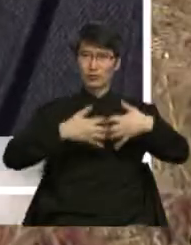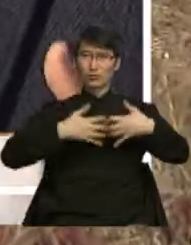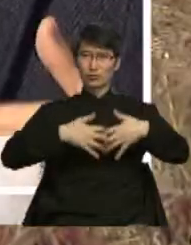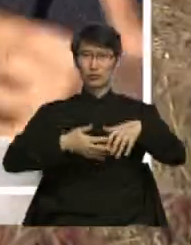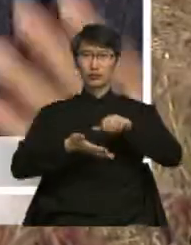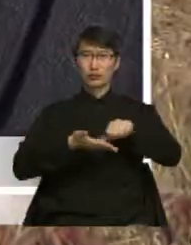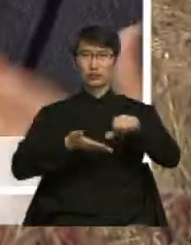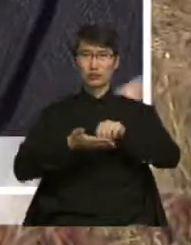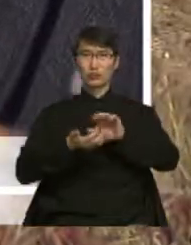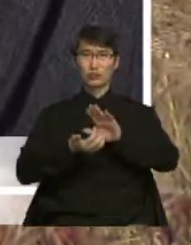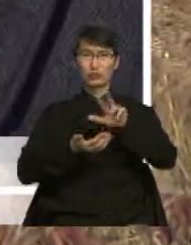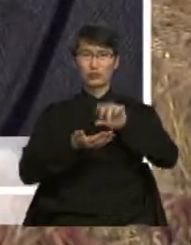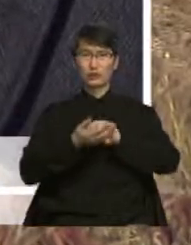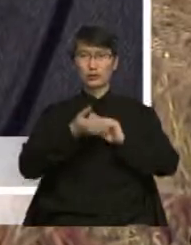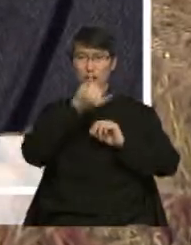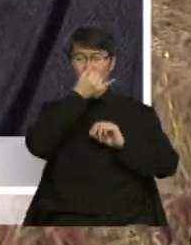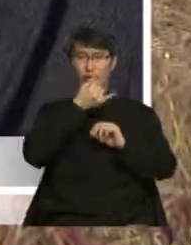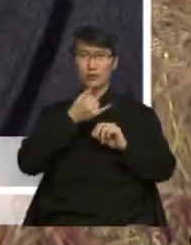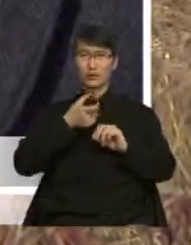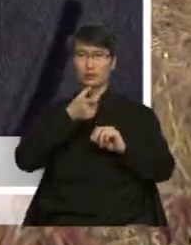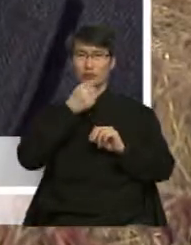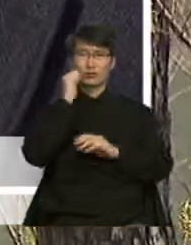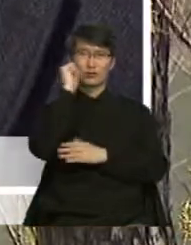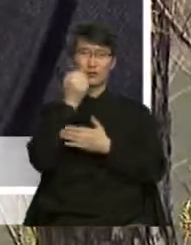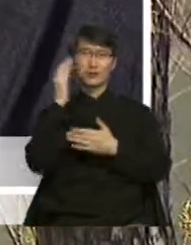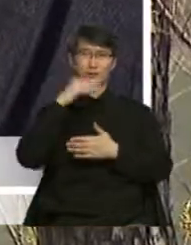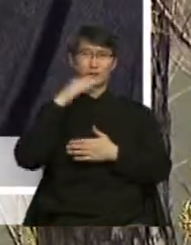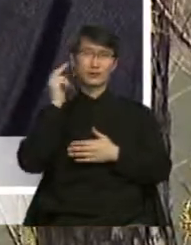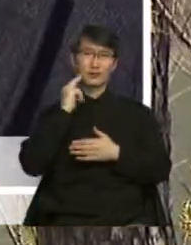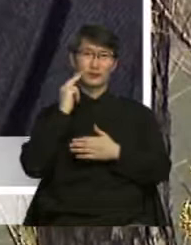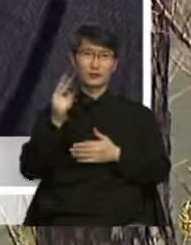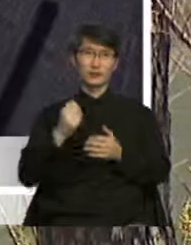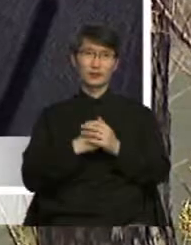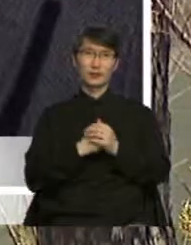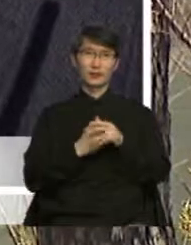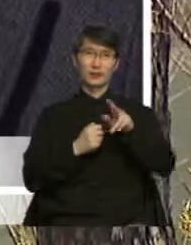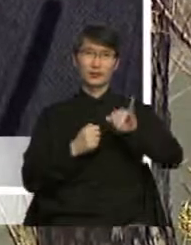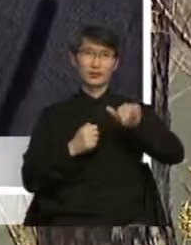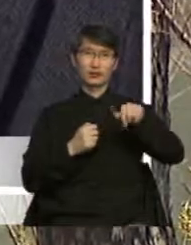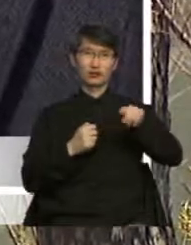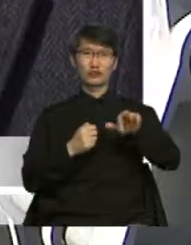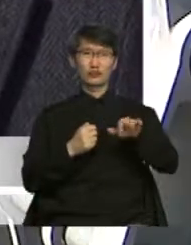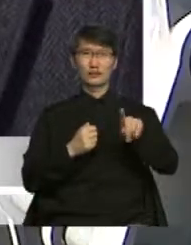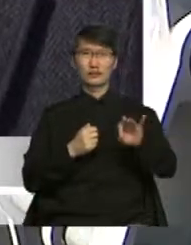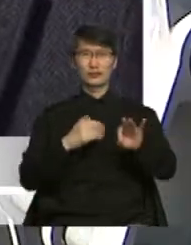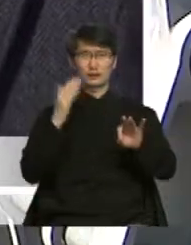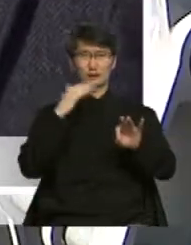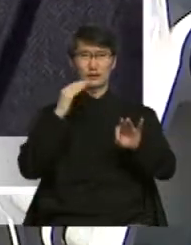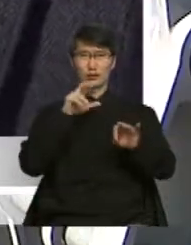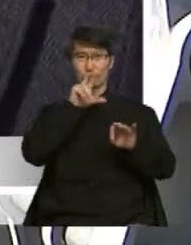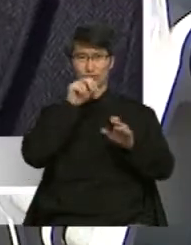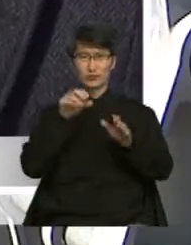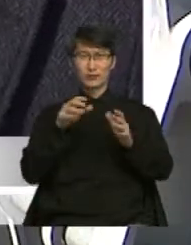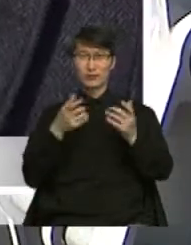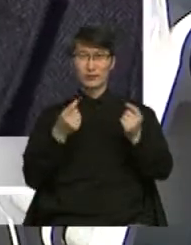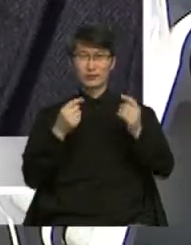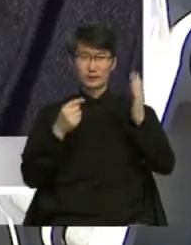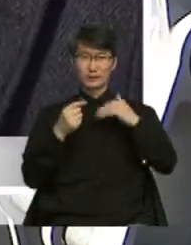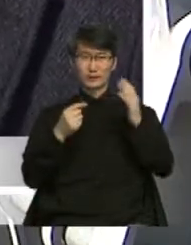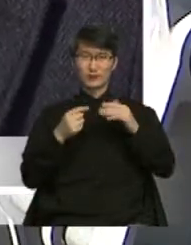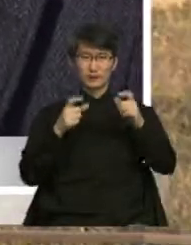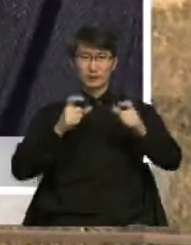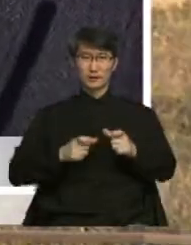되고 오염수 냄새가 엄청 많이 났습니다. 속된 말로 시궁창 냄새랄까요? 이런 냄새가 많이 나갖고